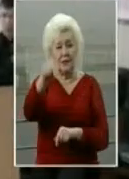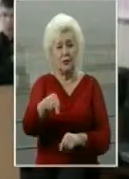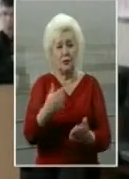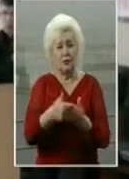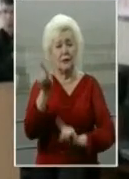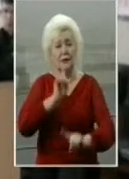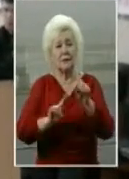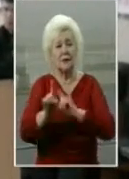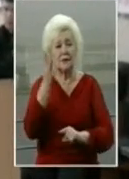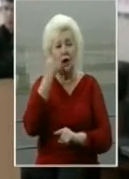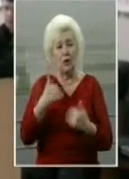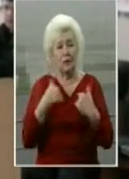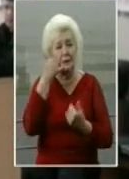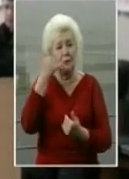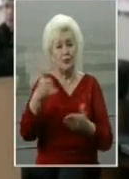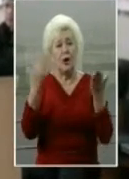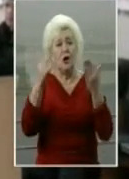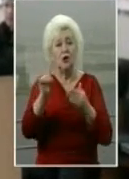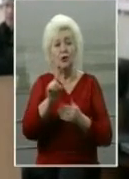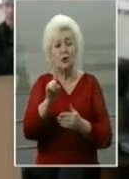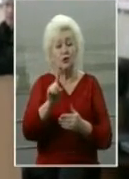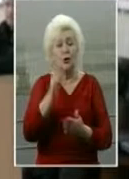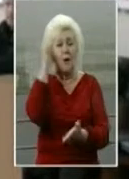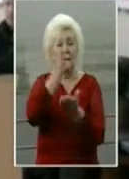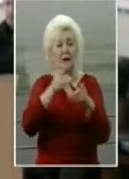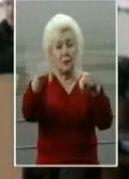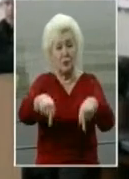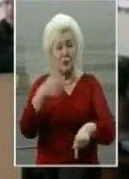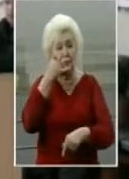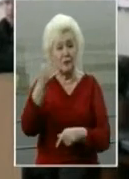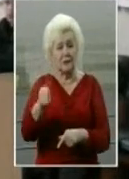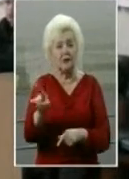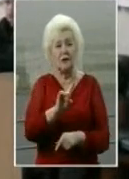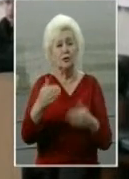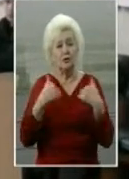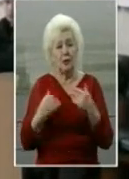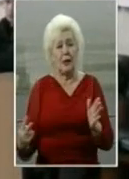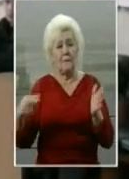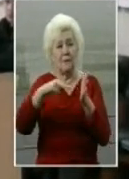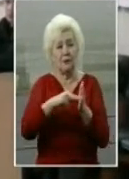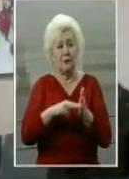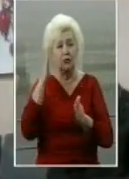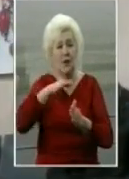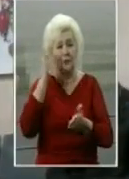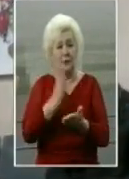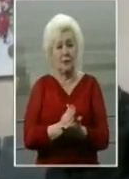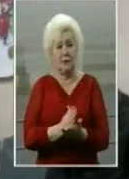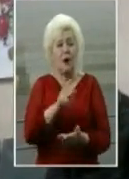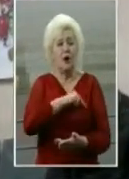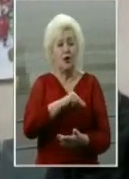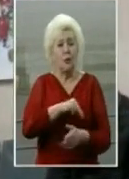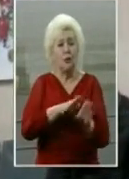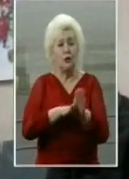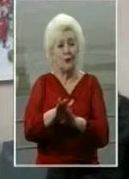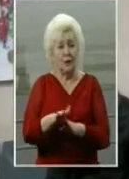на сесії, коли нам позвонили і сказали, що прямо сюди позвонили і сказали, що нам підключили і пішла вода. Роботи